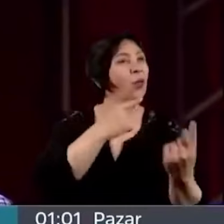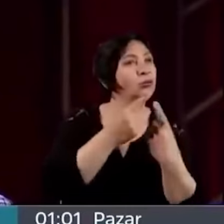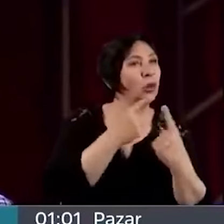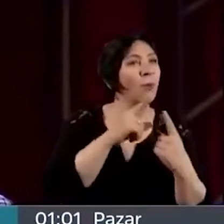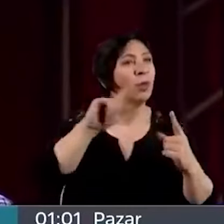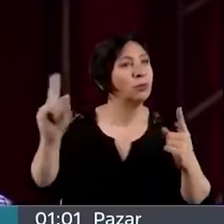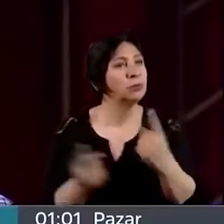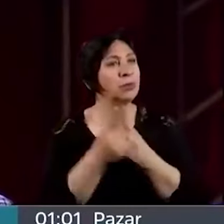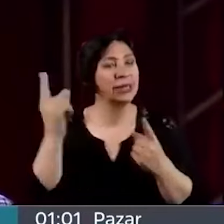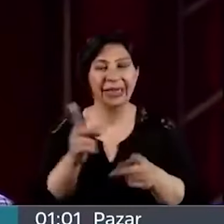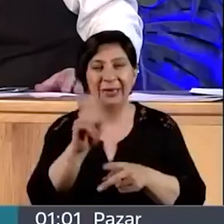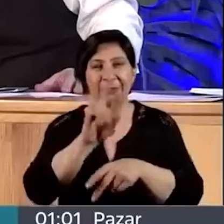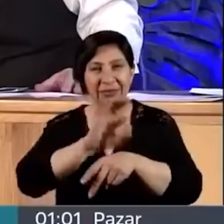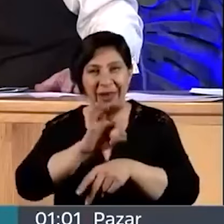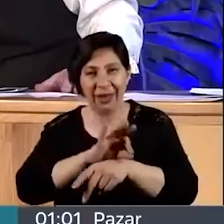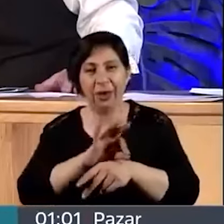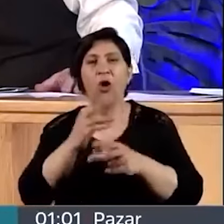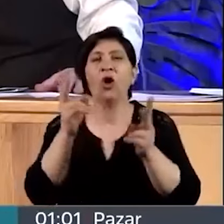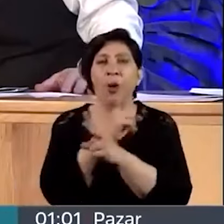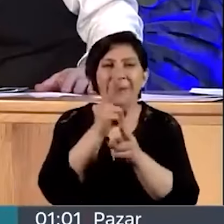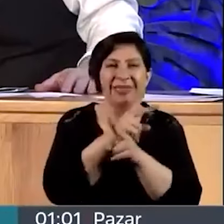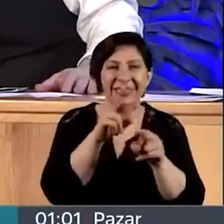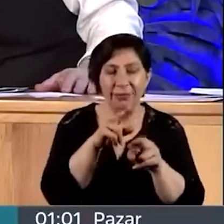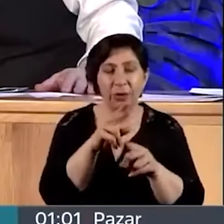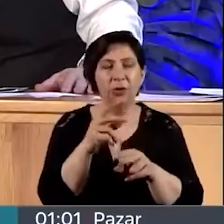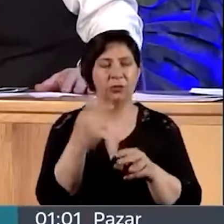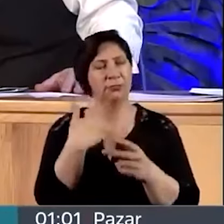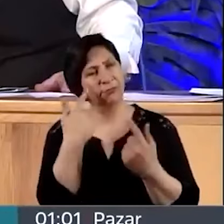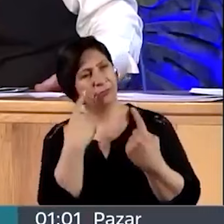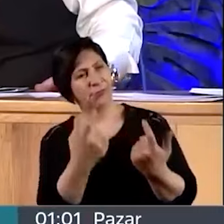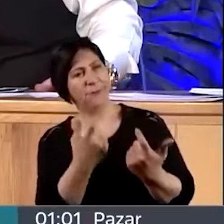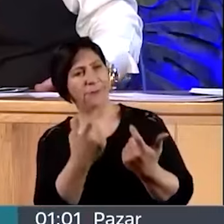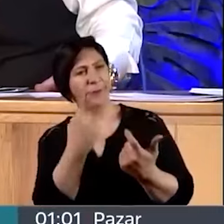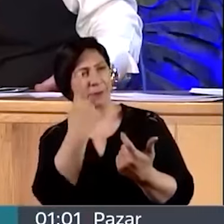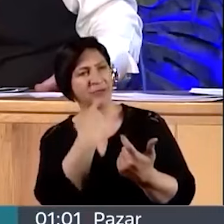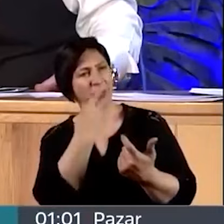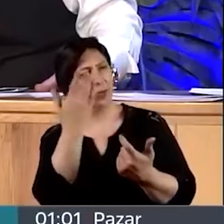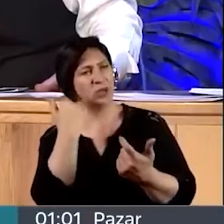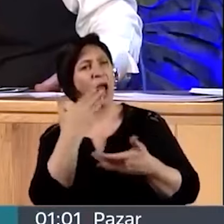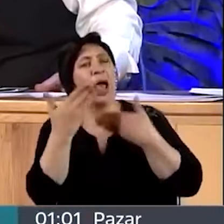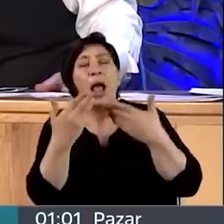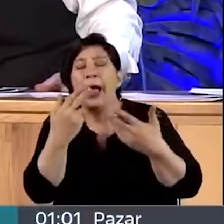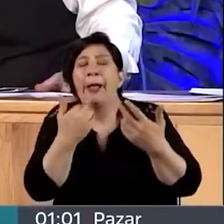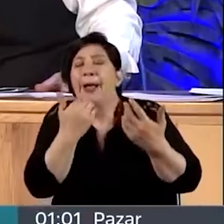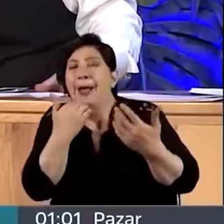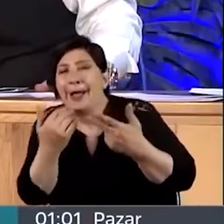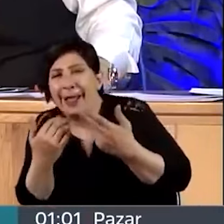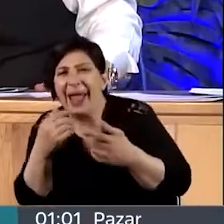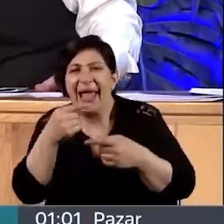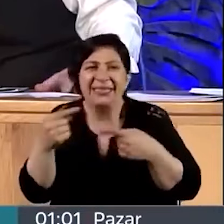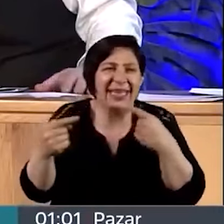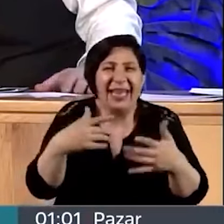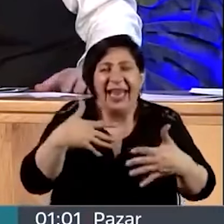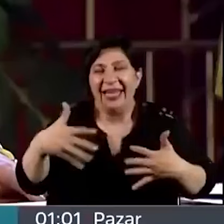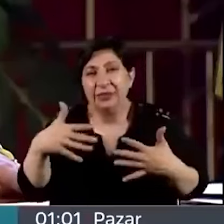Onlar arka arkaya 20'şer dakika çıkıyorlar. Hmm. Ramarva Comedy Night diye. Hmm. Gözümün önünde bir sene önce böyle anlatamayan ama ya da yani böyle eksik